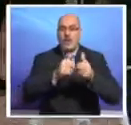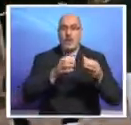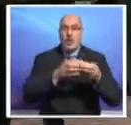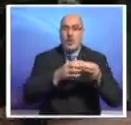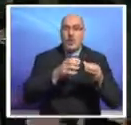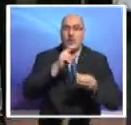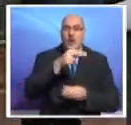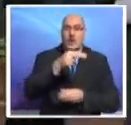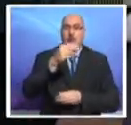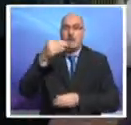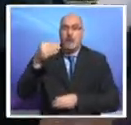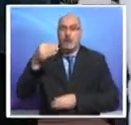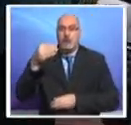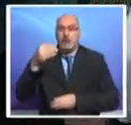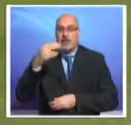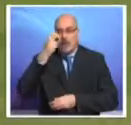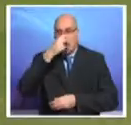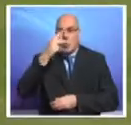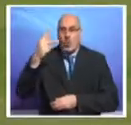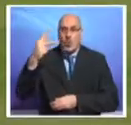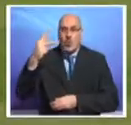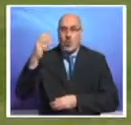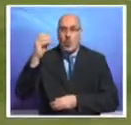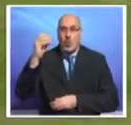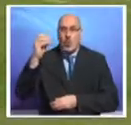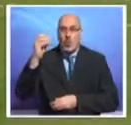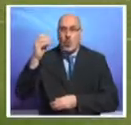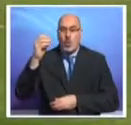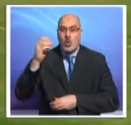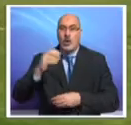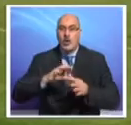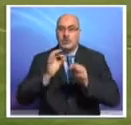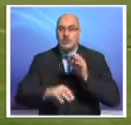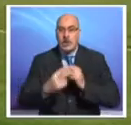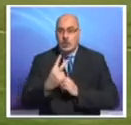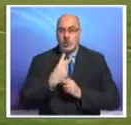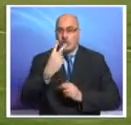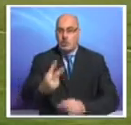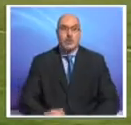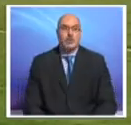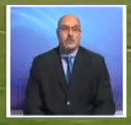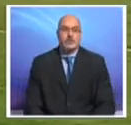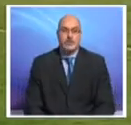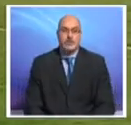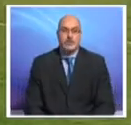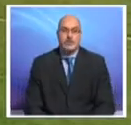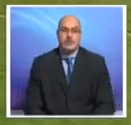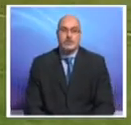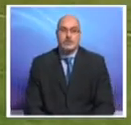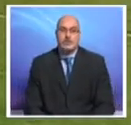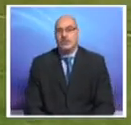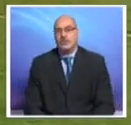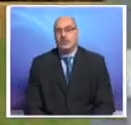نادي مانيما من الكونغو الديمقراطية بنتيجة هدفين لهدفين.